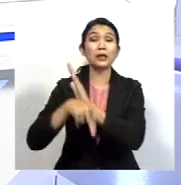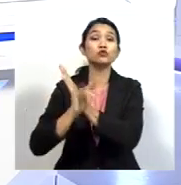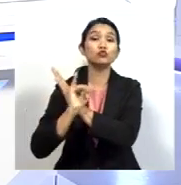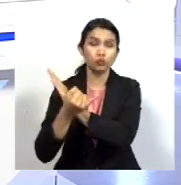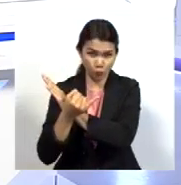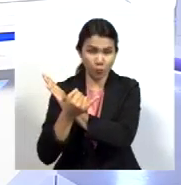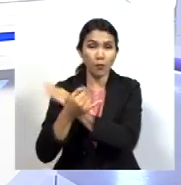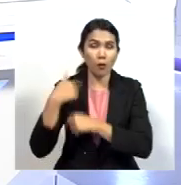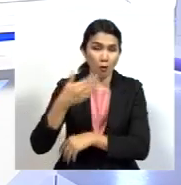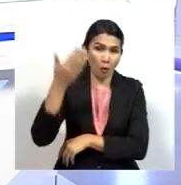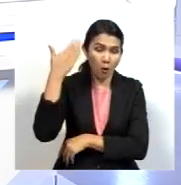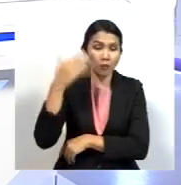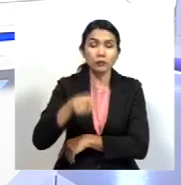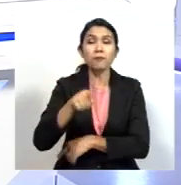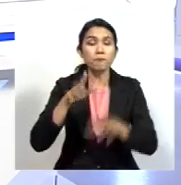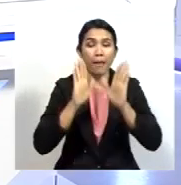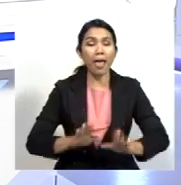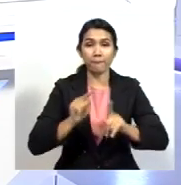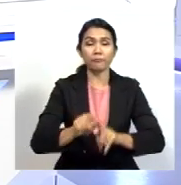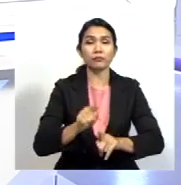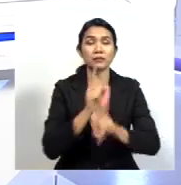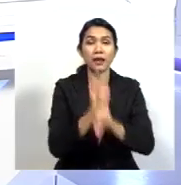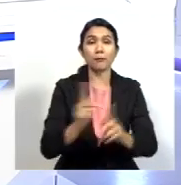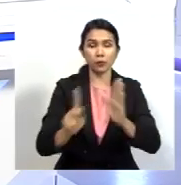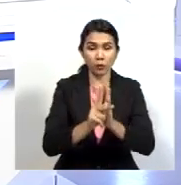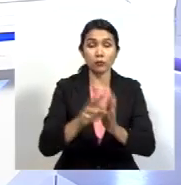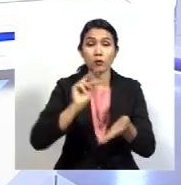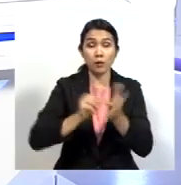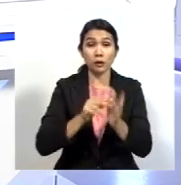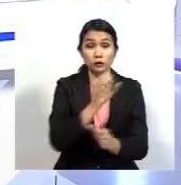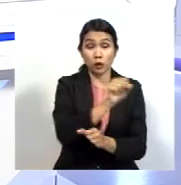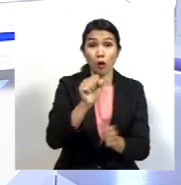วในสภาเมื่อมีส.ส.ลาออกแล้วก็จะต้องมีส.ส.ลำดับถัดไปขึ้นมาทดแทน ถูกต้องนะคะ